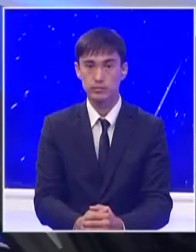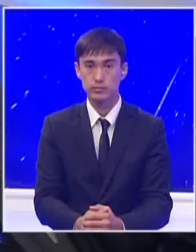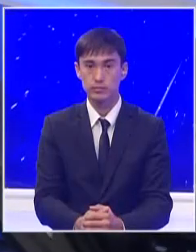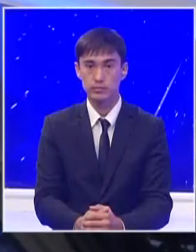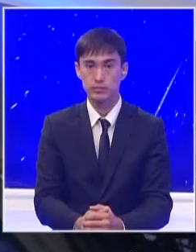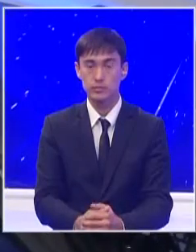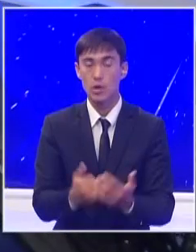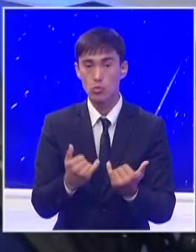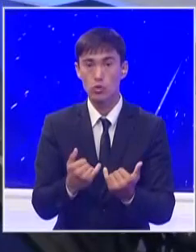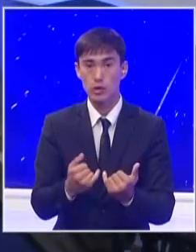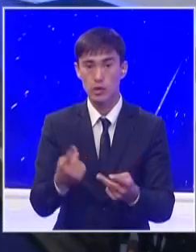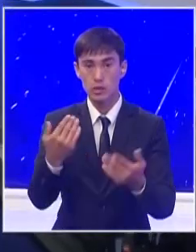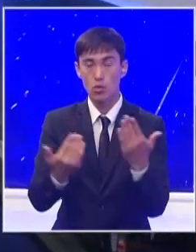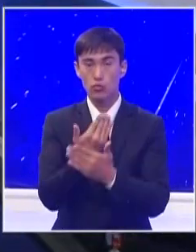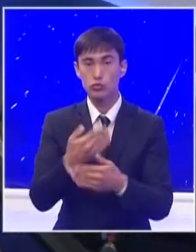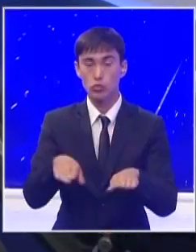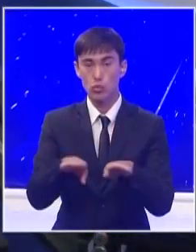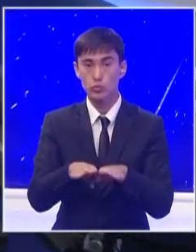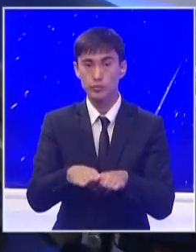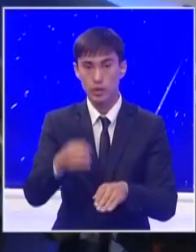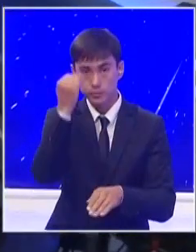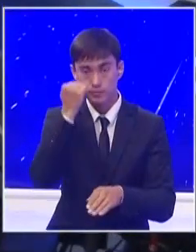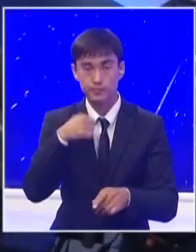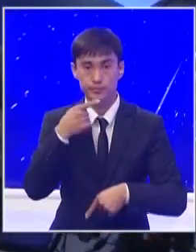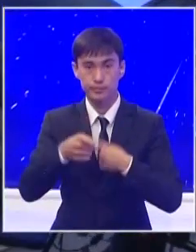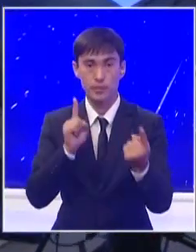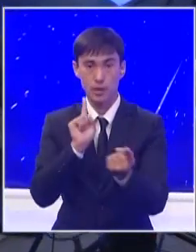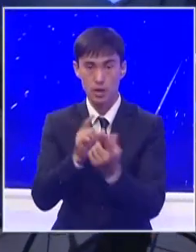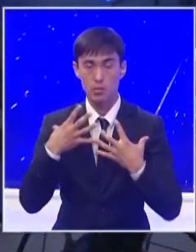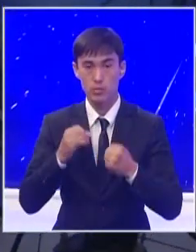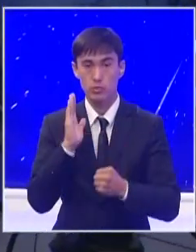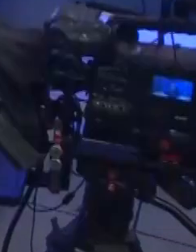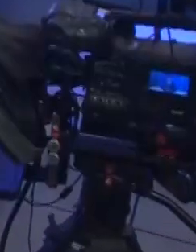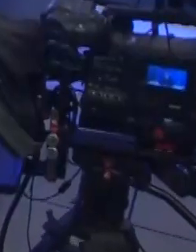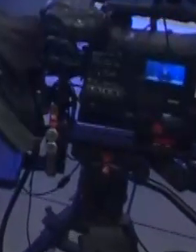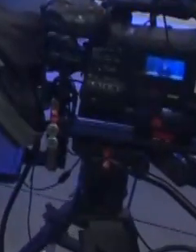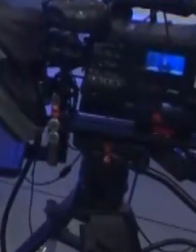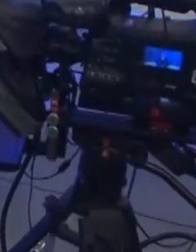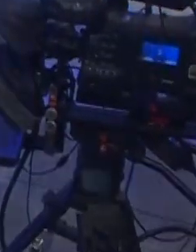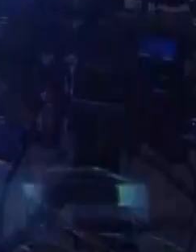Бүгінгі келтірген ақпараттар легі осы. Жанды жаңалықтармен жолыққанша аман сау болыңыздар.